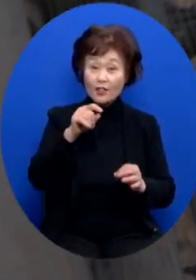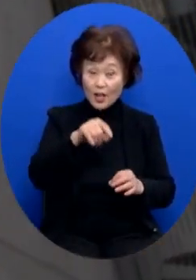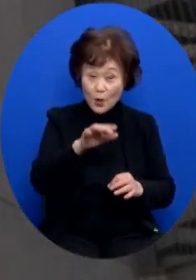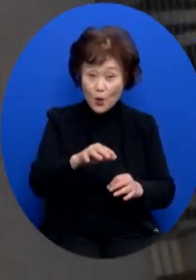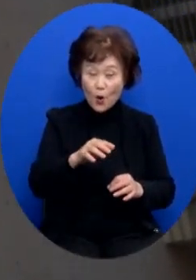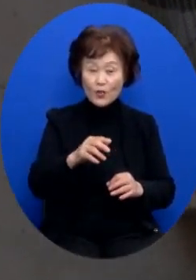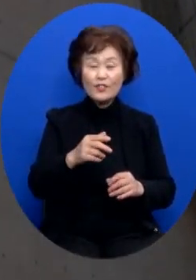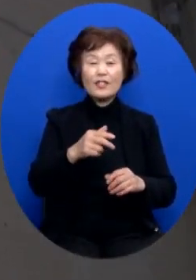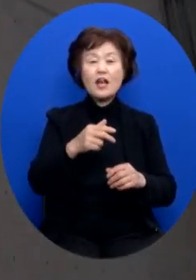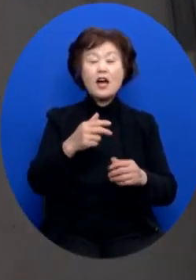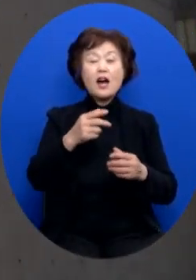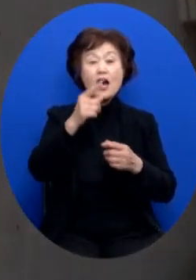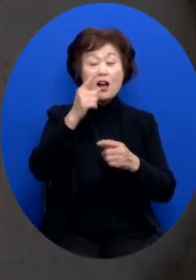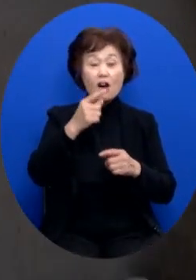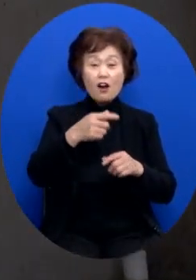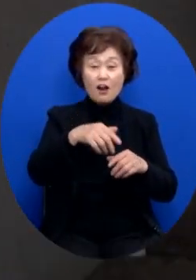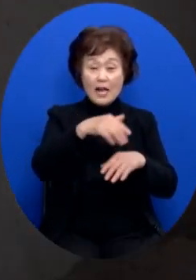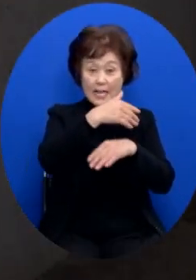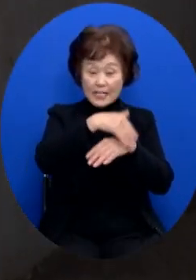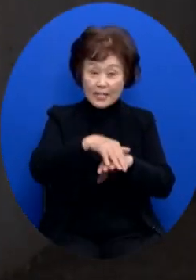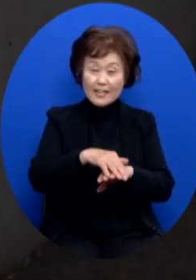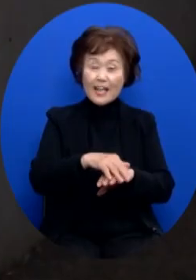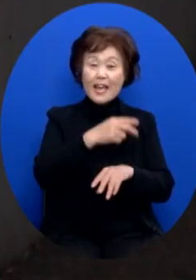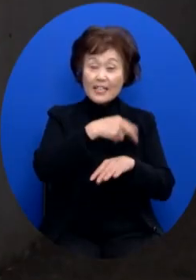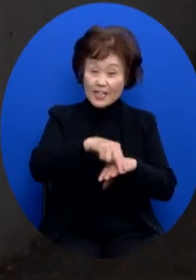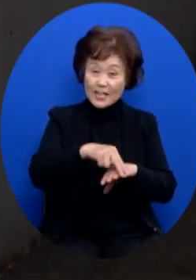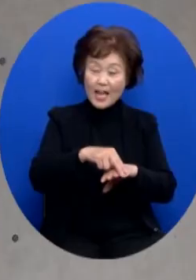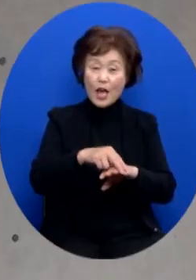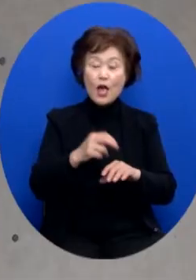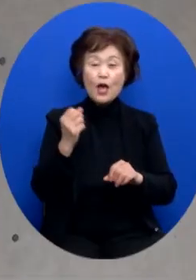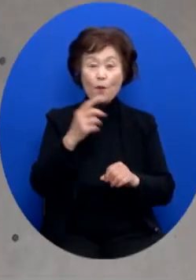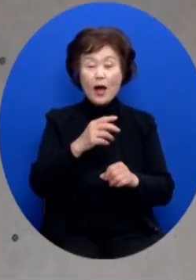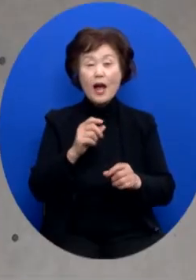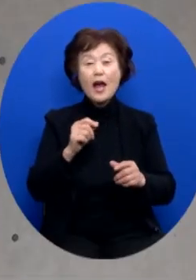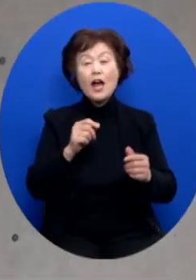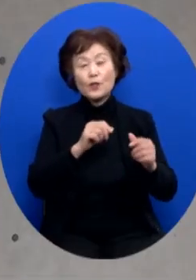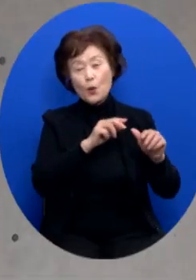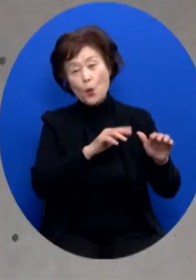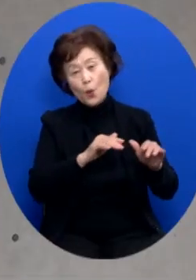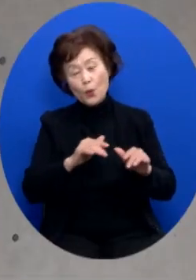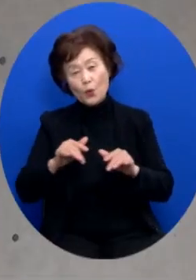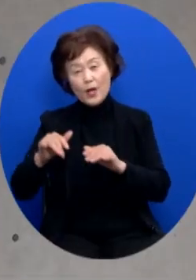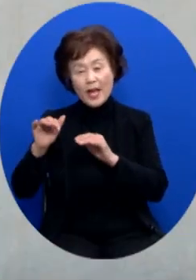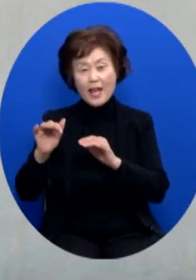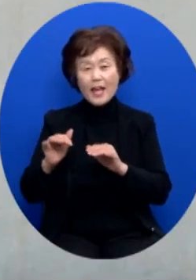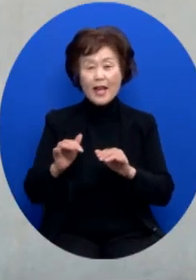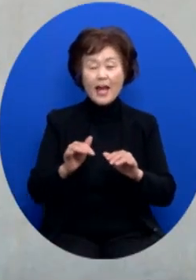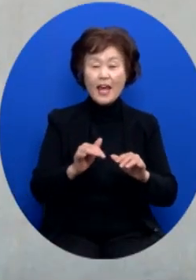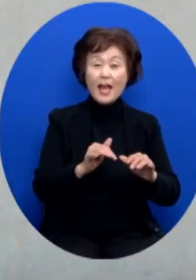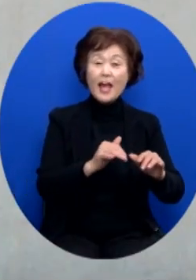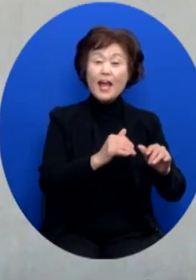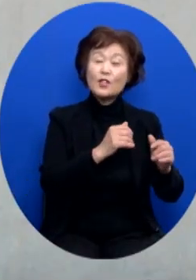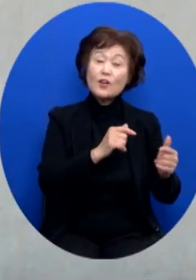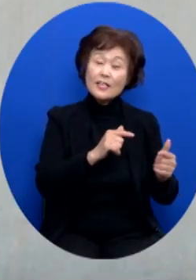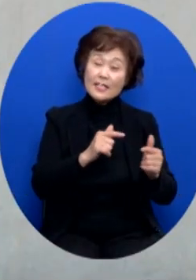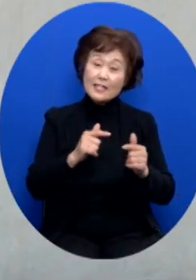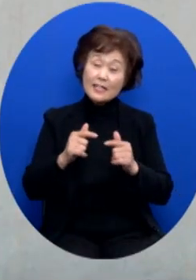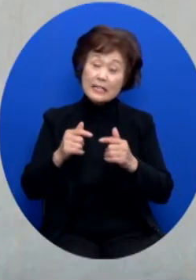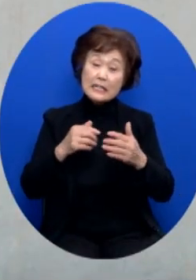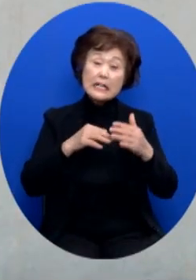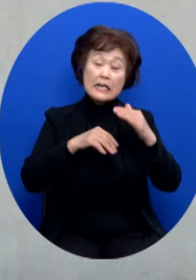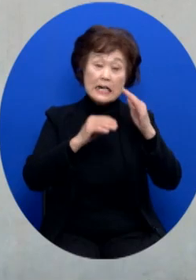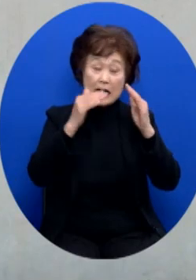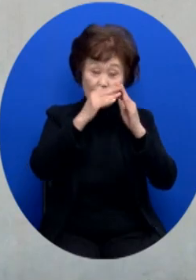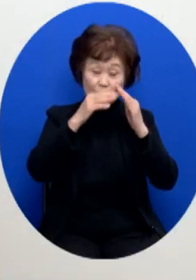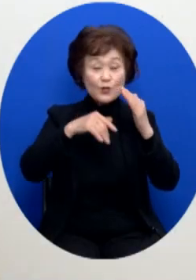설계한 공간으로 노출 콘크리트 구조 정경미 작가의 스테인드 글라스 오르겔 바우 마이스터 홍성훈 씨가 설치한 오르간 등